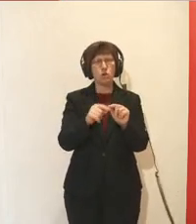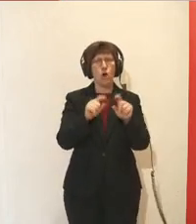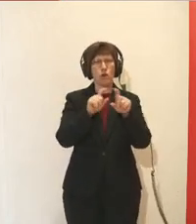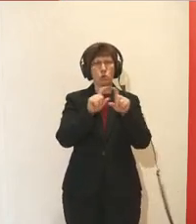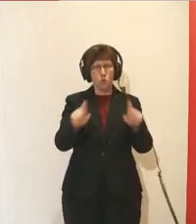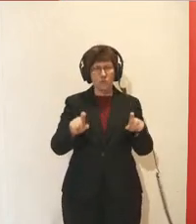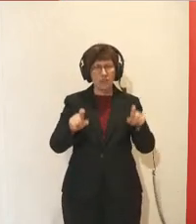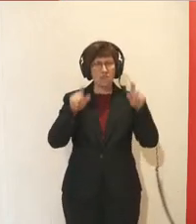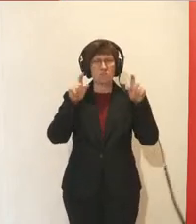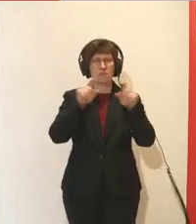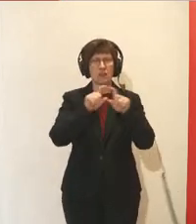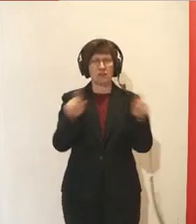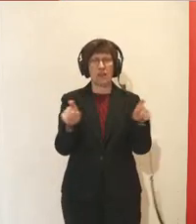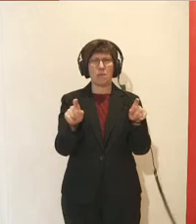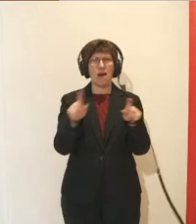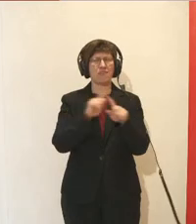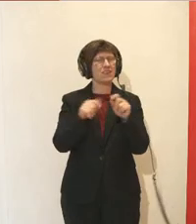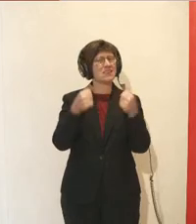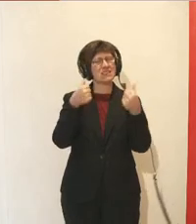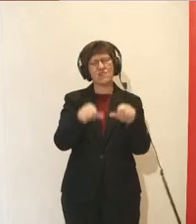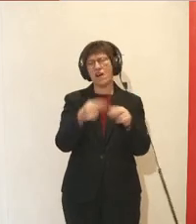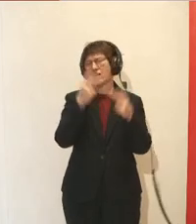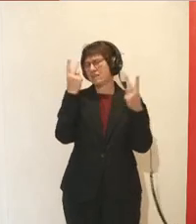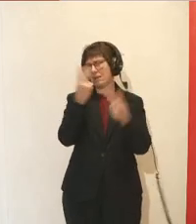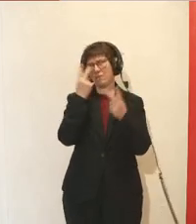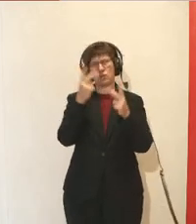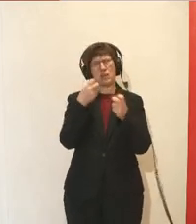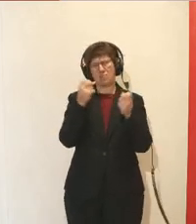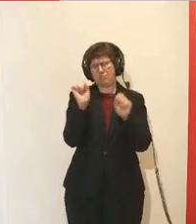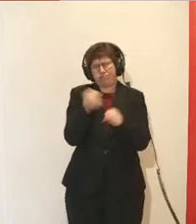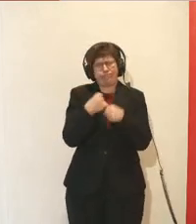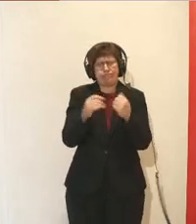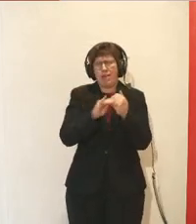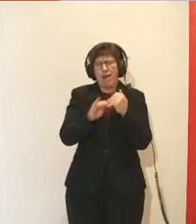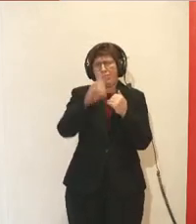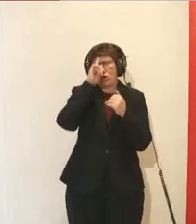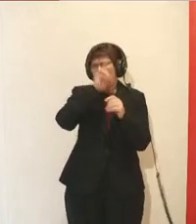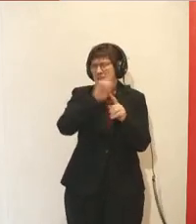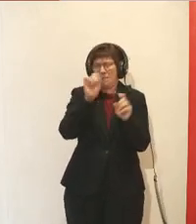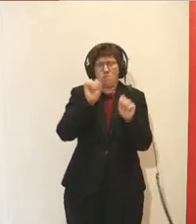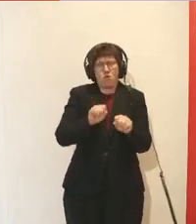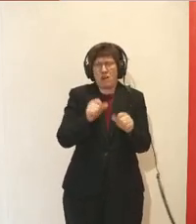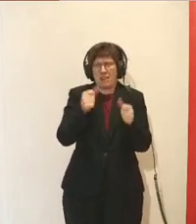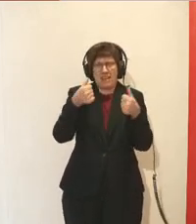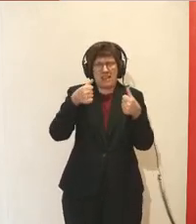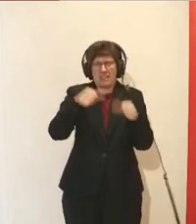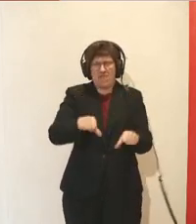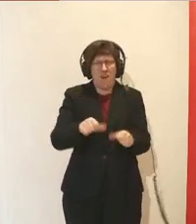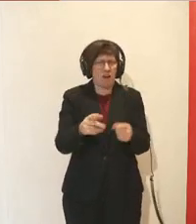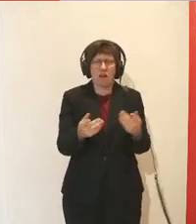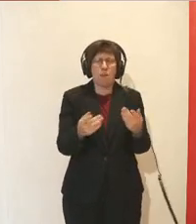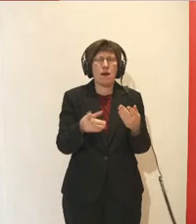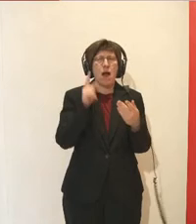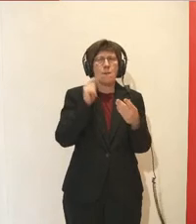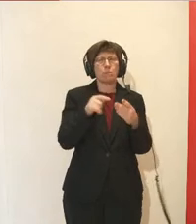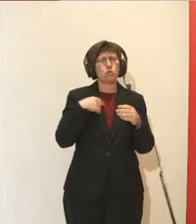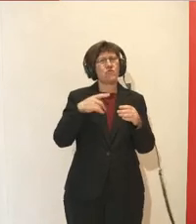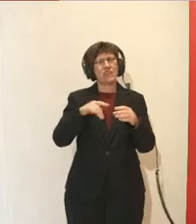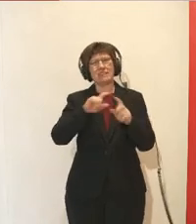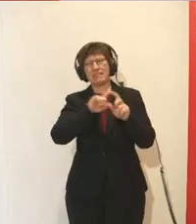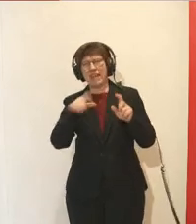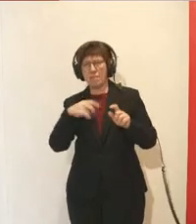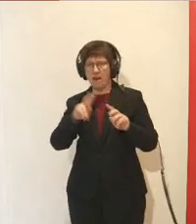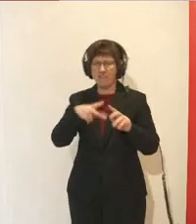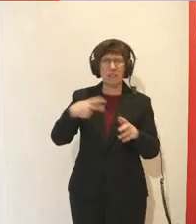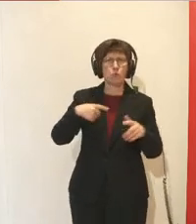thema es wird natürlich kein zwang geben das ist richtig das geht gar nicht in einem land wie deutschland aber wir müssen die die hegemonie gewinn bei diesem